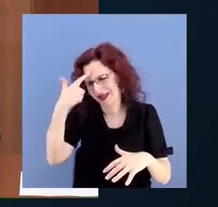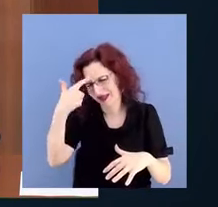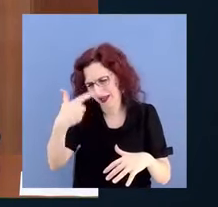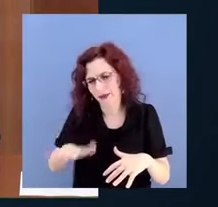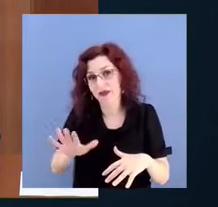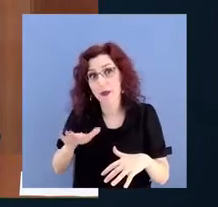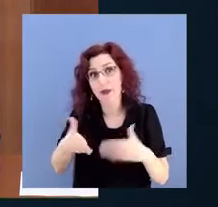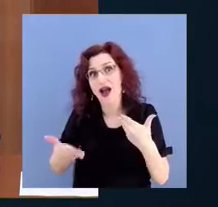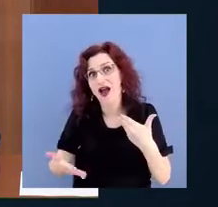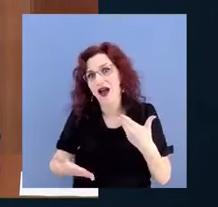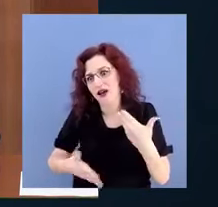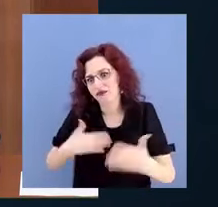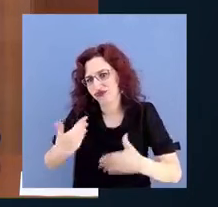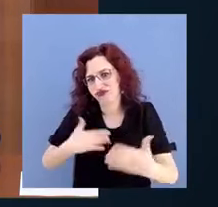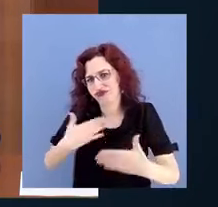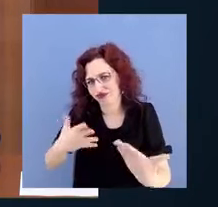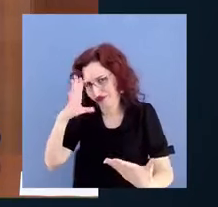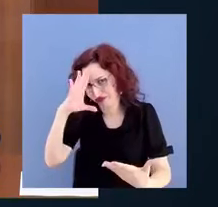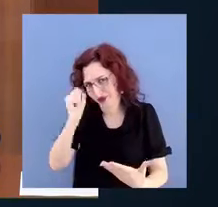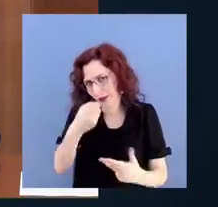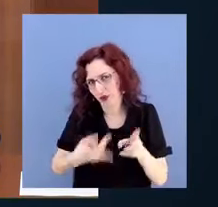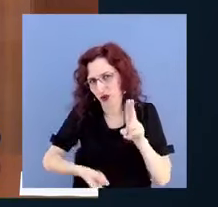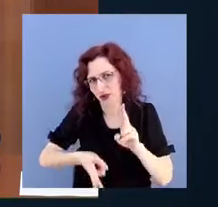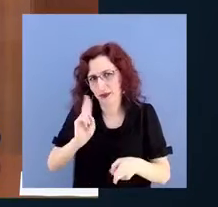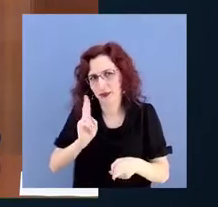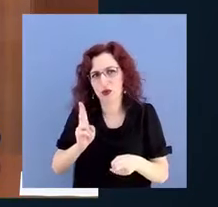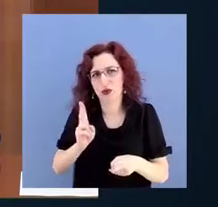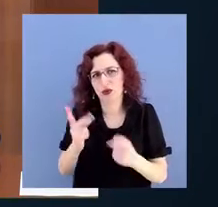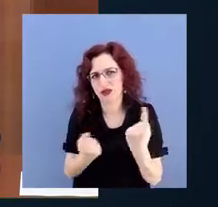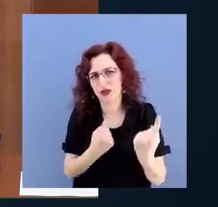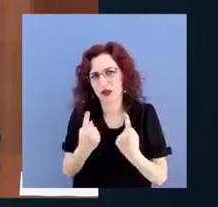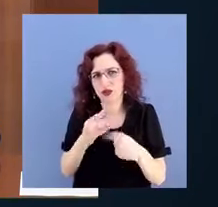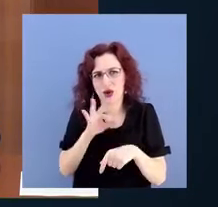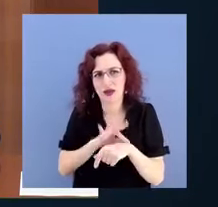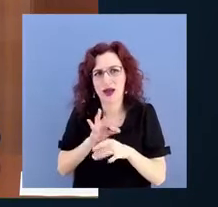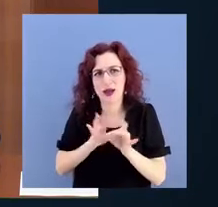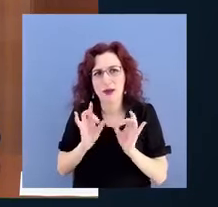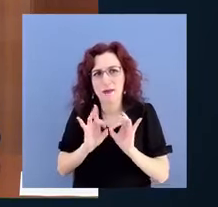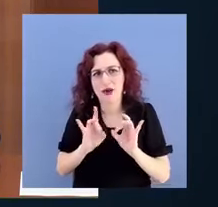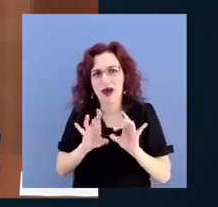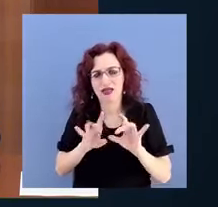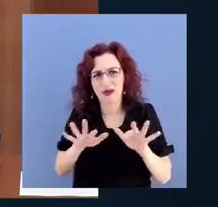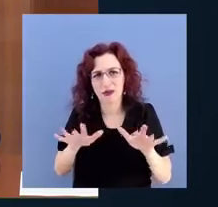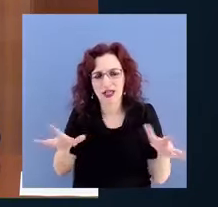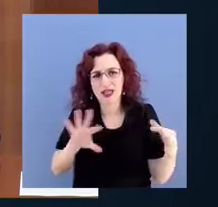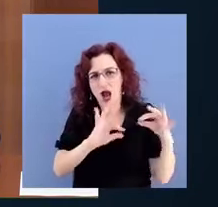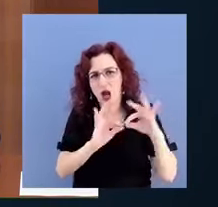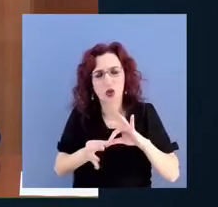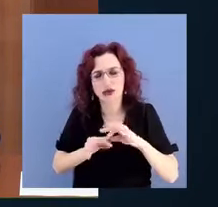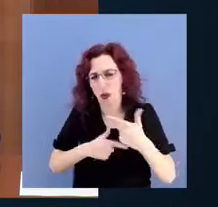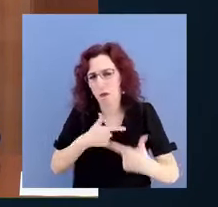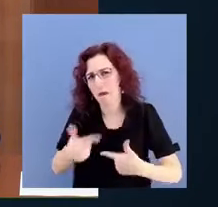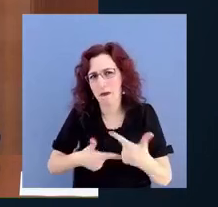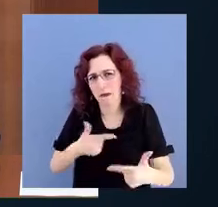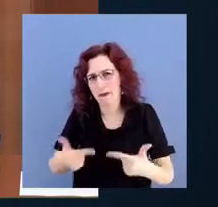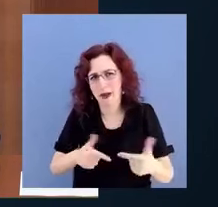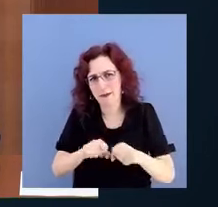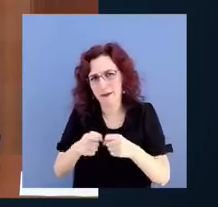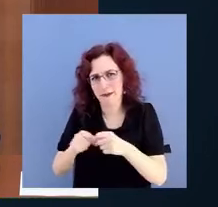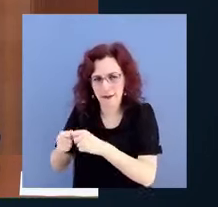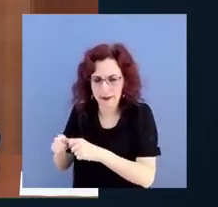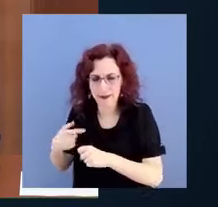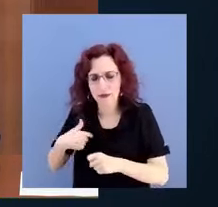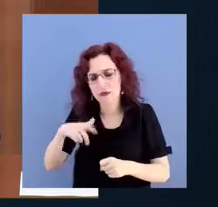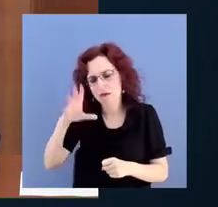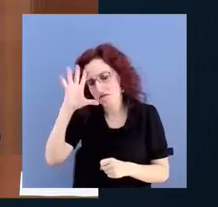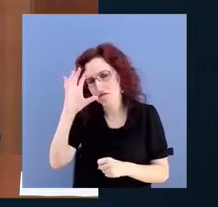il processo la pandemia e tutto quello che ne è conseguito e quindi abbiamo cominciato a capire e pensare come